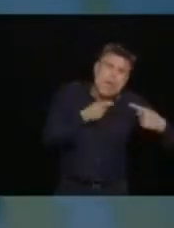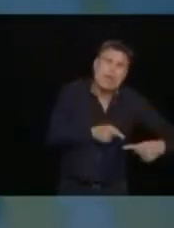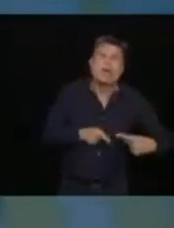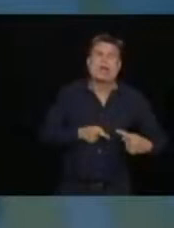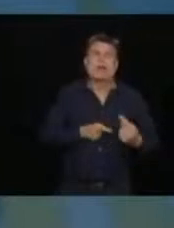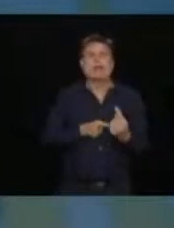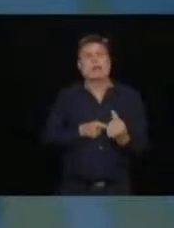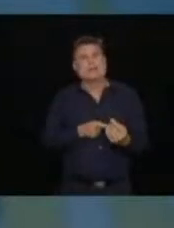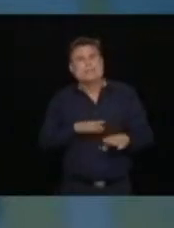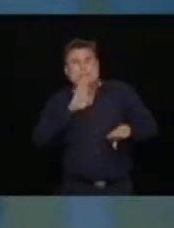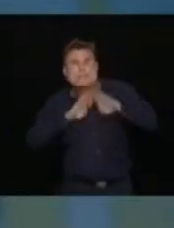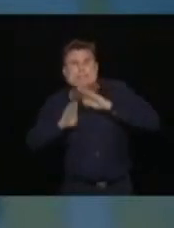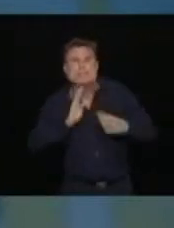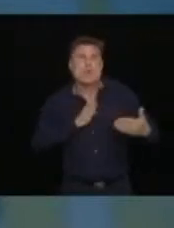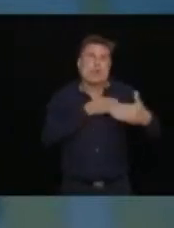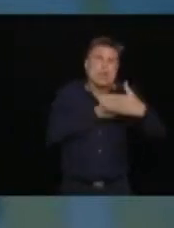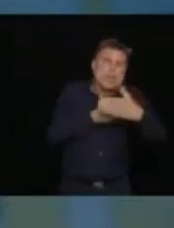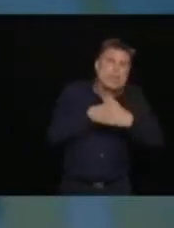必